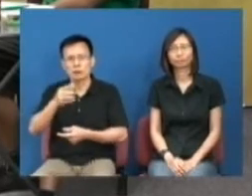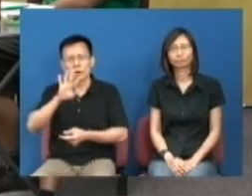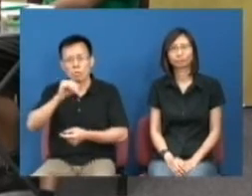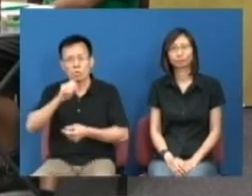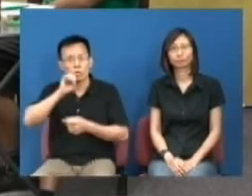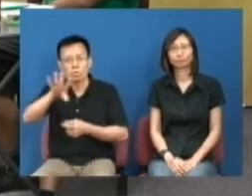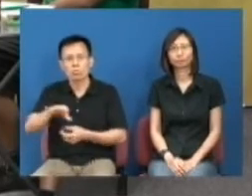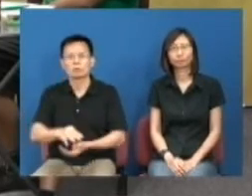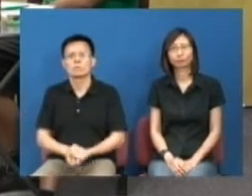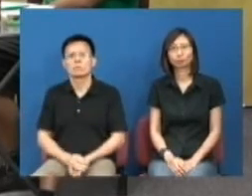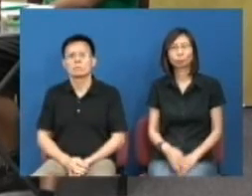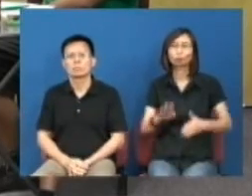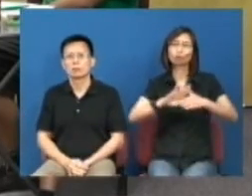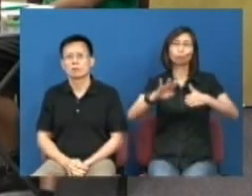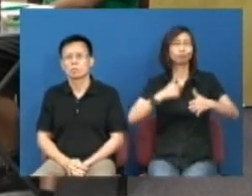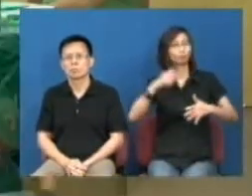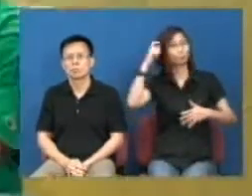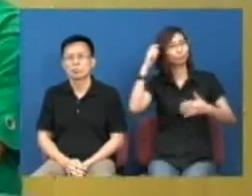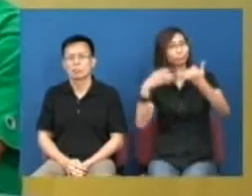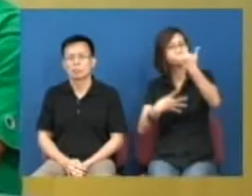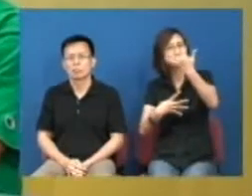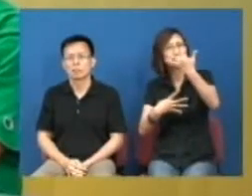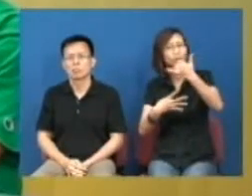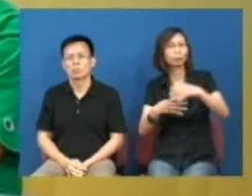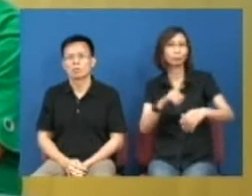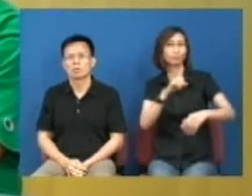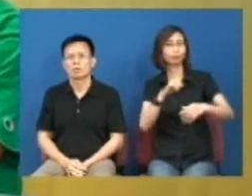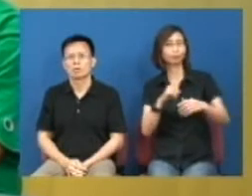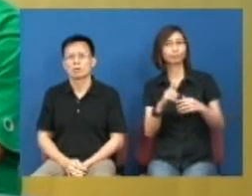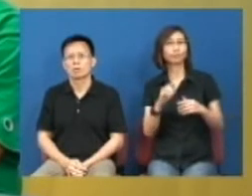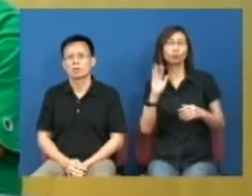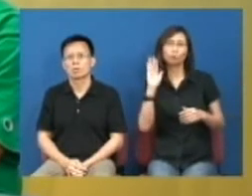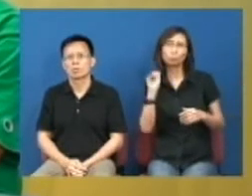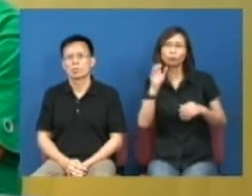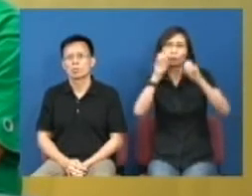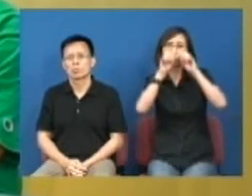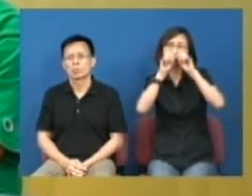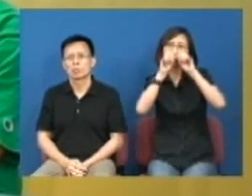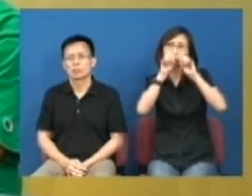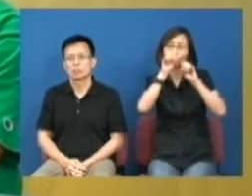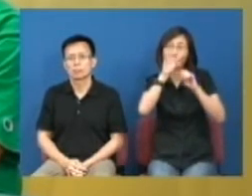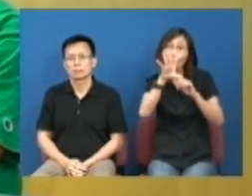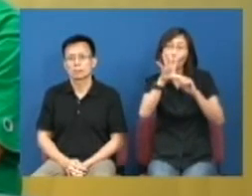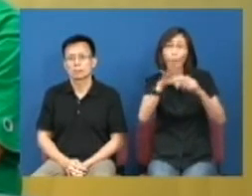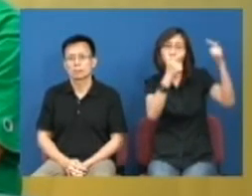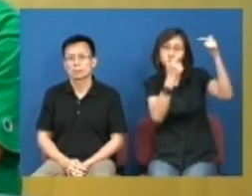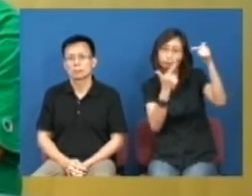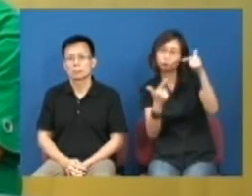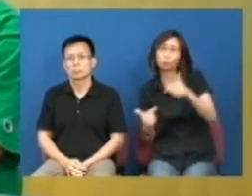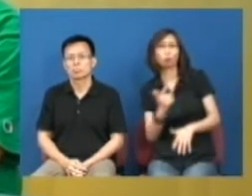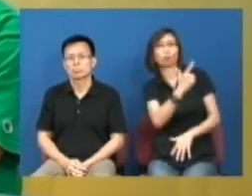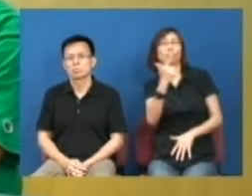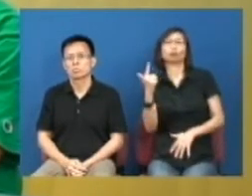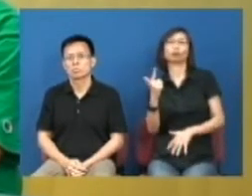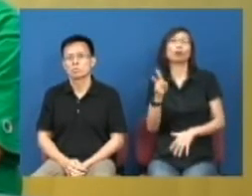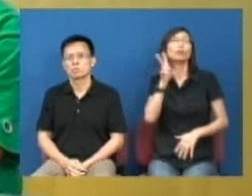咪啊？ 咁所以我諗其實六四本身咧，即係可以要講就講唔完嘅。咁但係如果你話有一啲政治人物